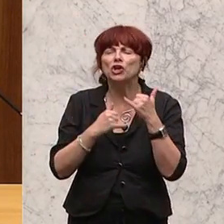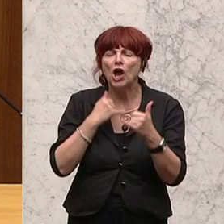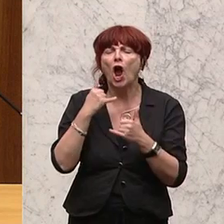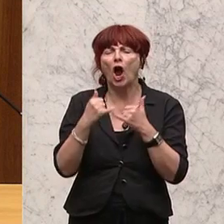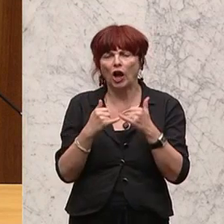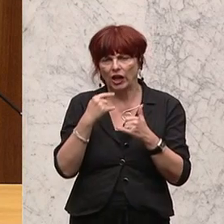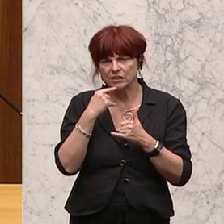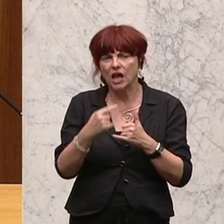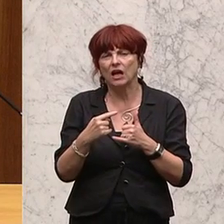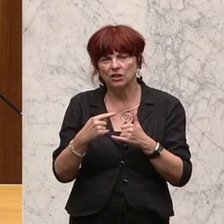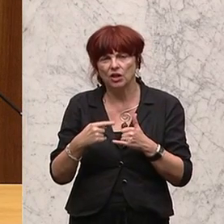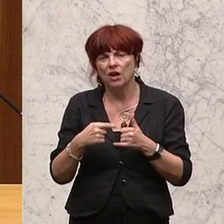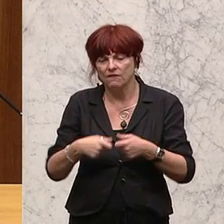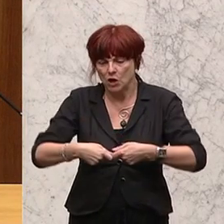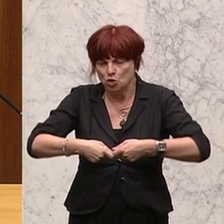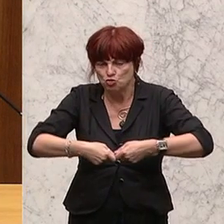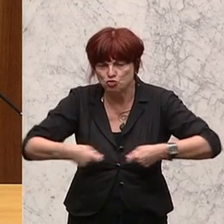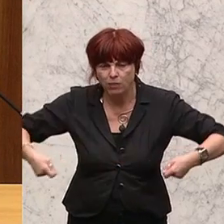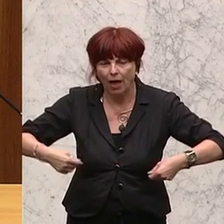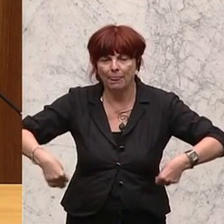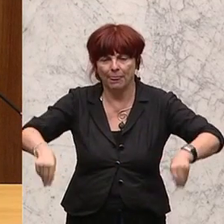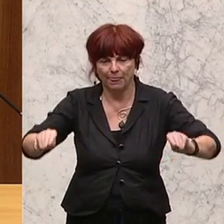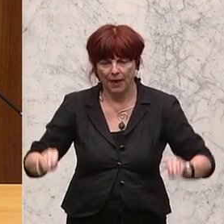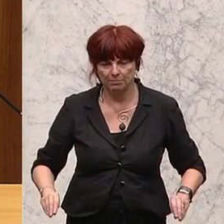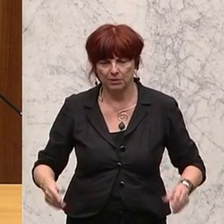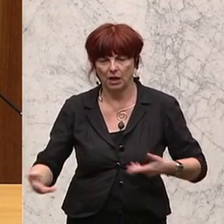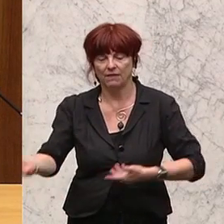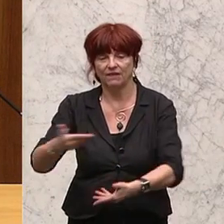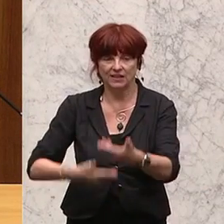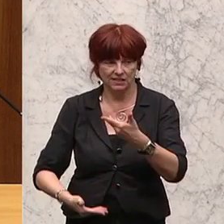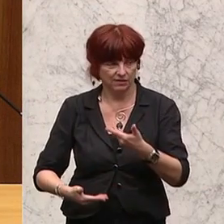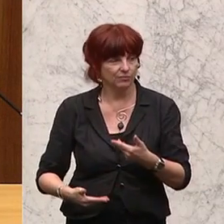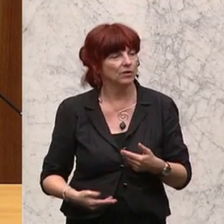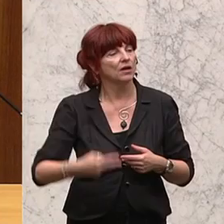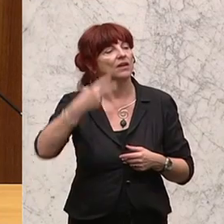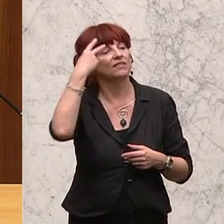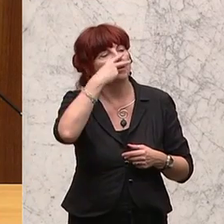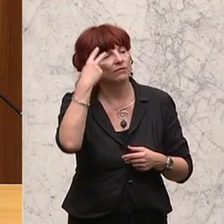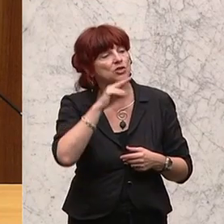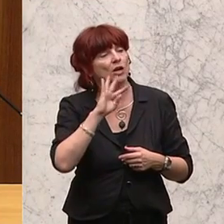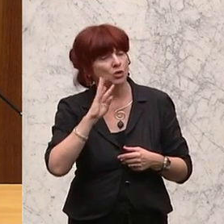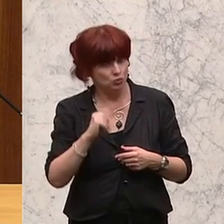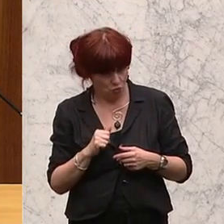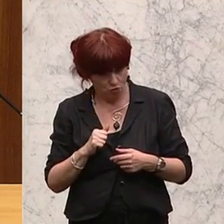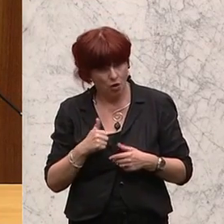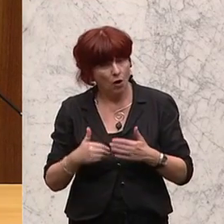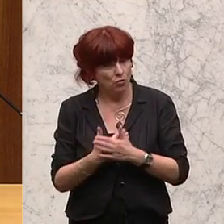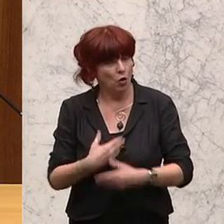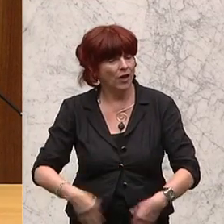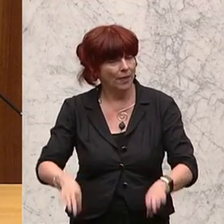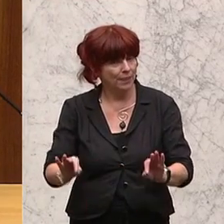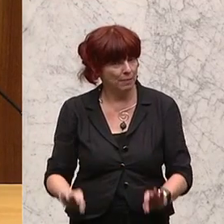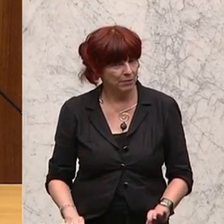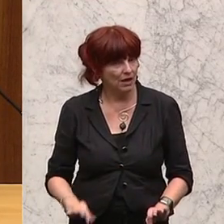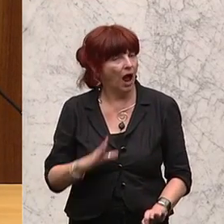die Spannteppiche auszutauschen. Genau das machen sie. Natürlich ist das gescheit, neue Teppiche zu haben. Aber es ist zu wenig. Und es ist